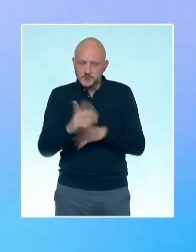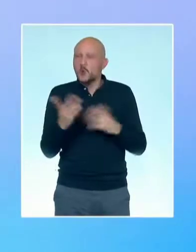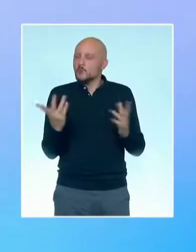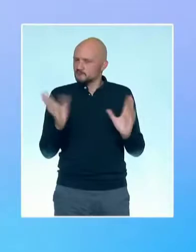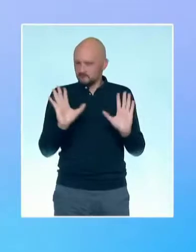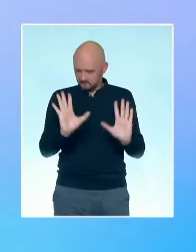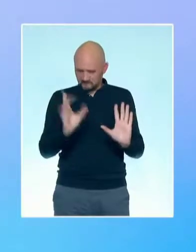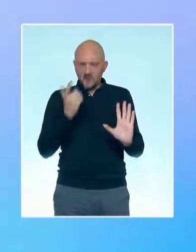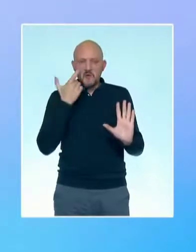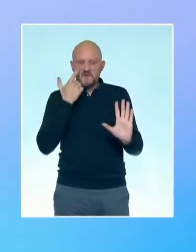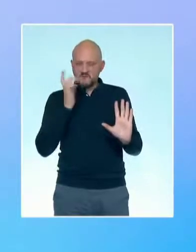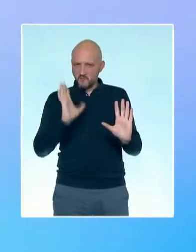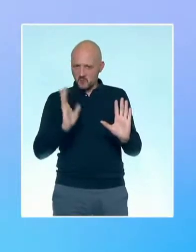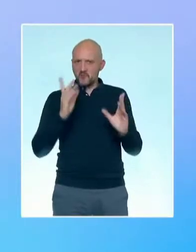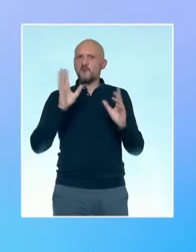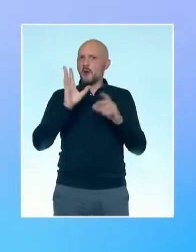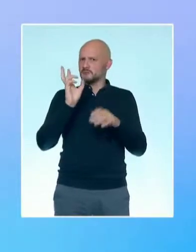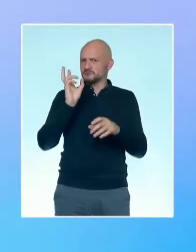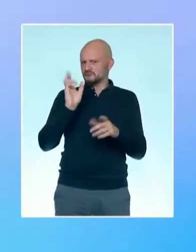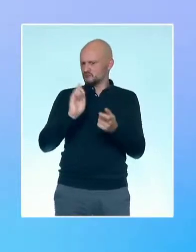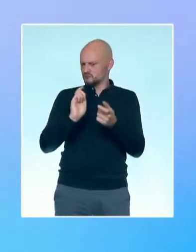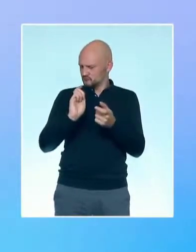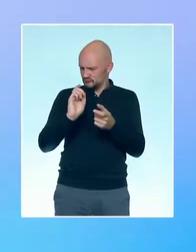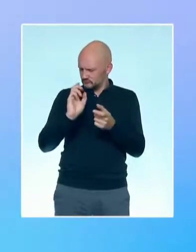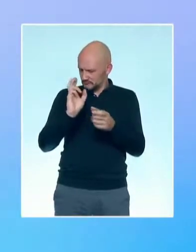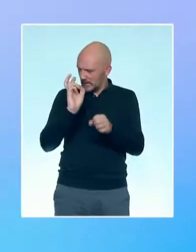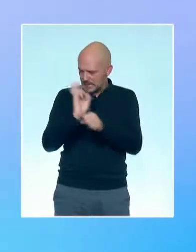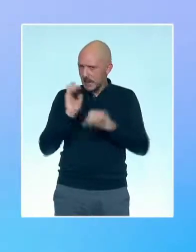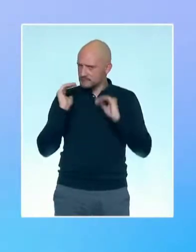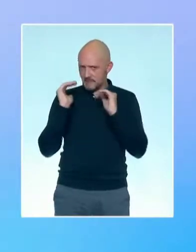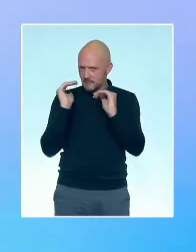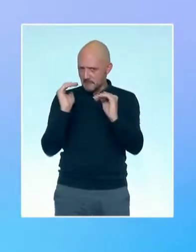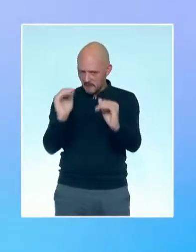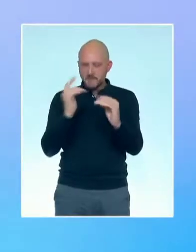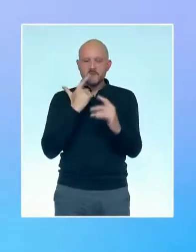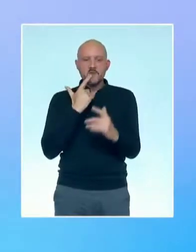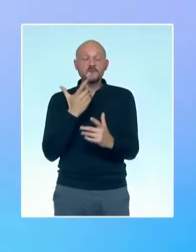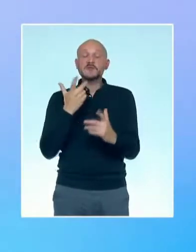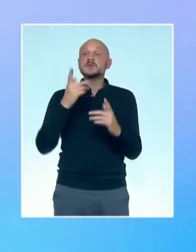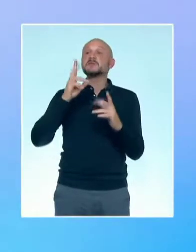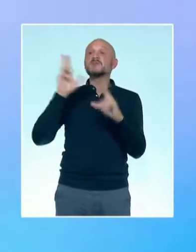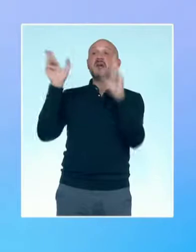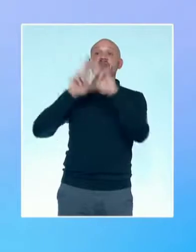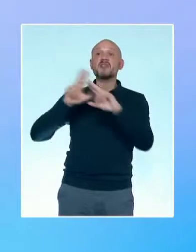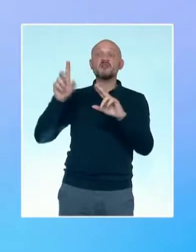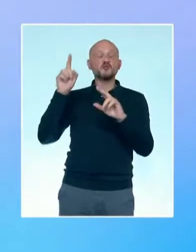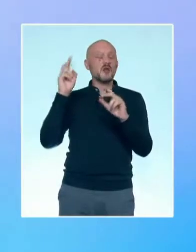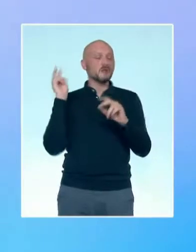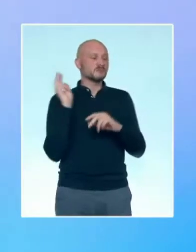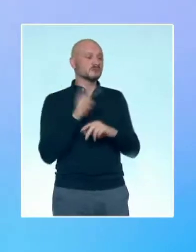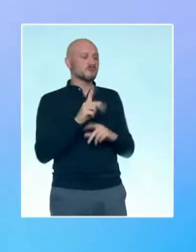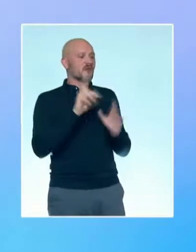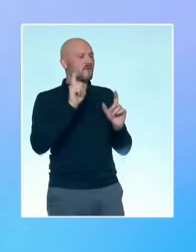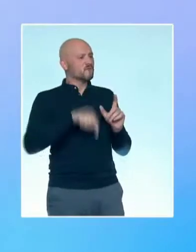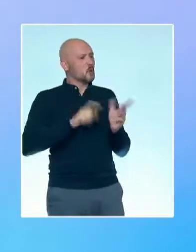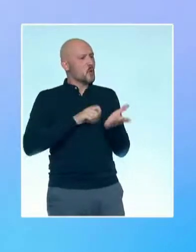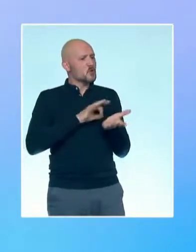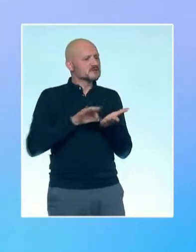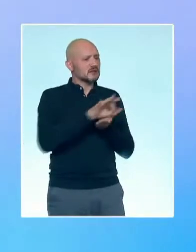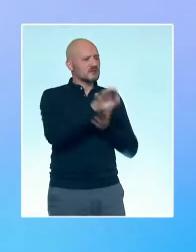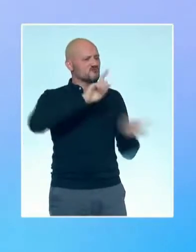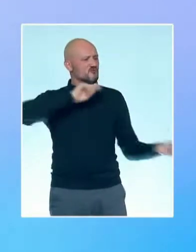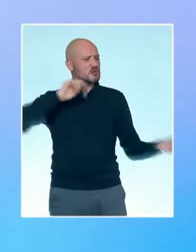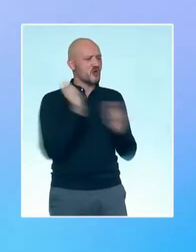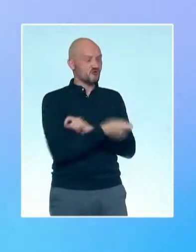à la stratégie, ni en France, ni dans aucun pays au monde, et aucune recommandation internationale ne va dans le sens de modifier la stratégie de